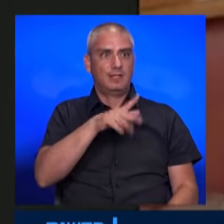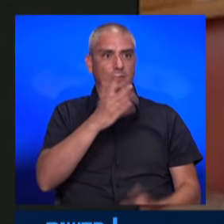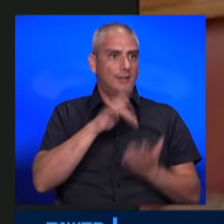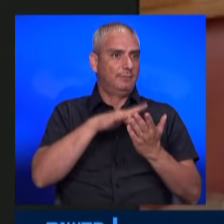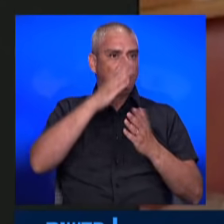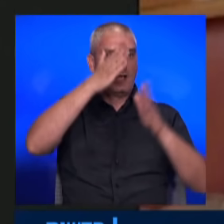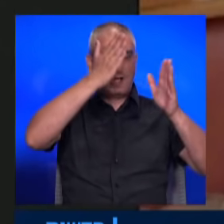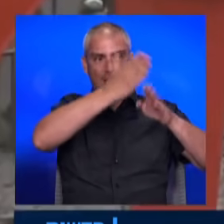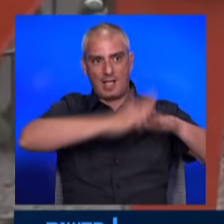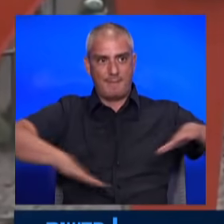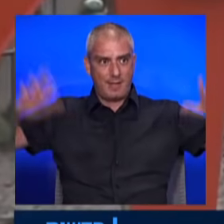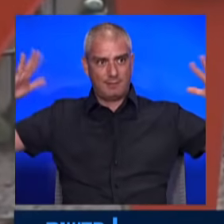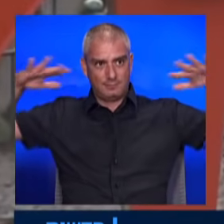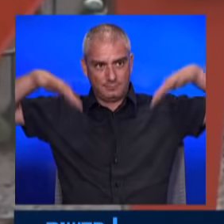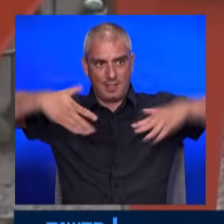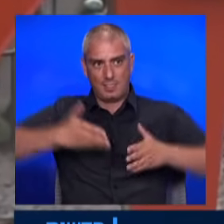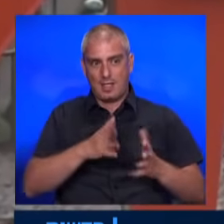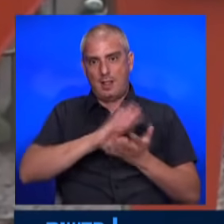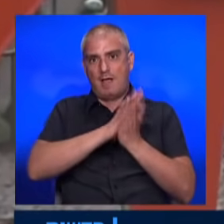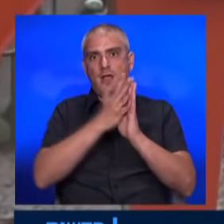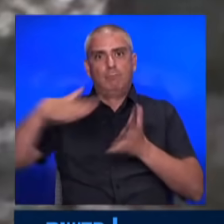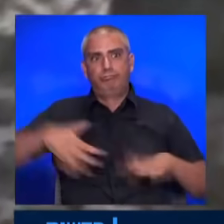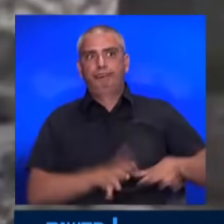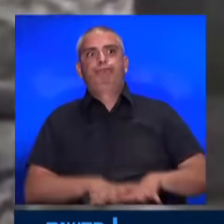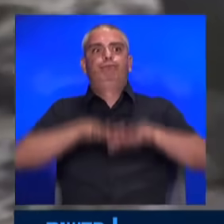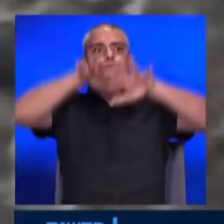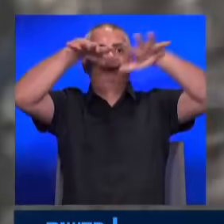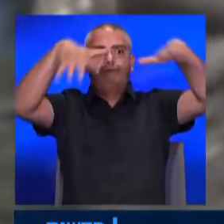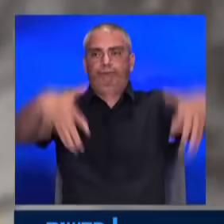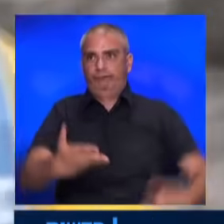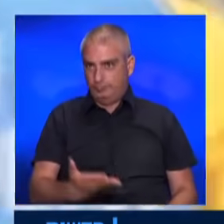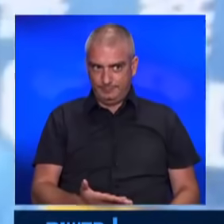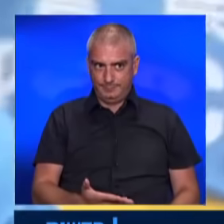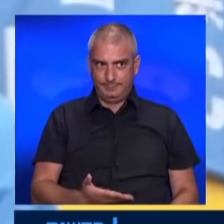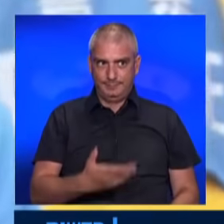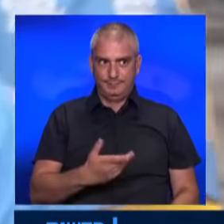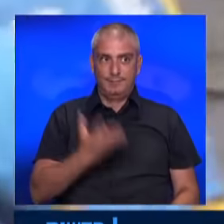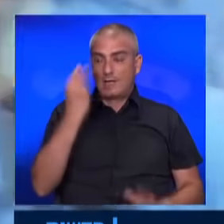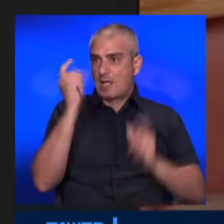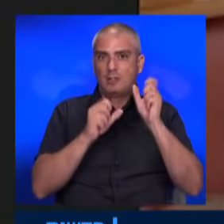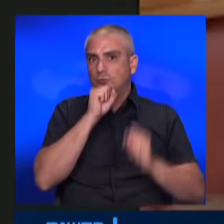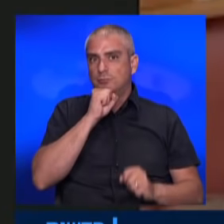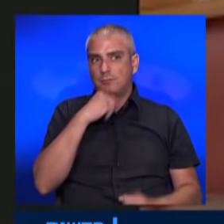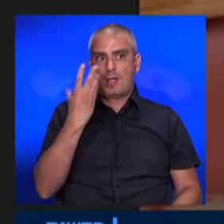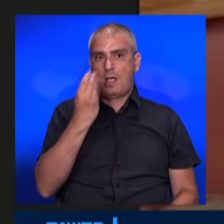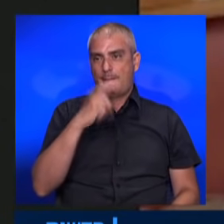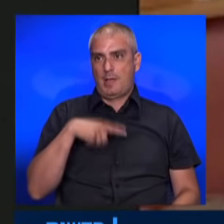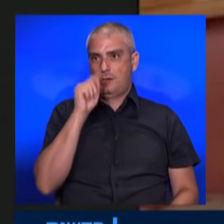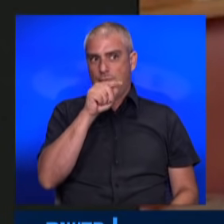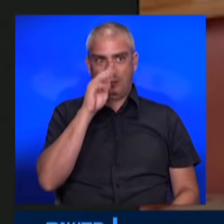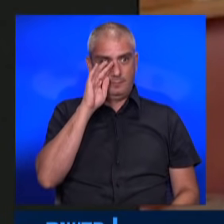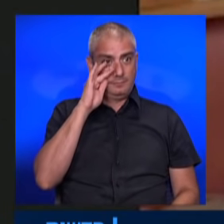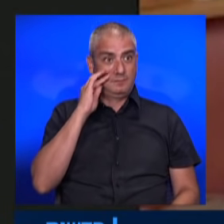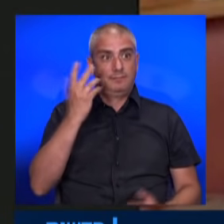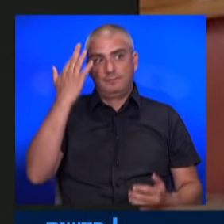נו תנימה נינתתי נצנה. קיו נה סקמיצ'י גא סונו ממה דוסקי ליו דה נגסקת קווה נינתתי שמטה תיו קנג'י דה. קודי שם אוי